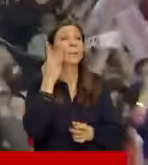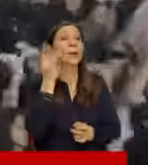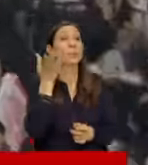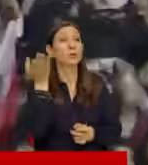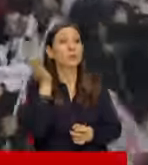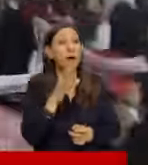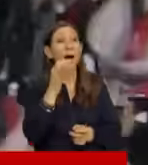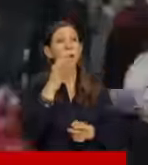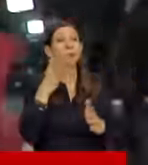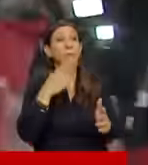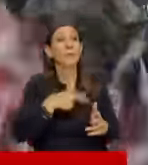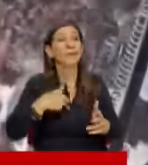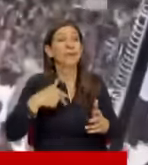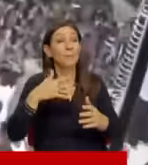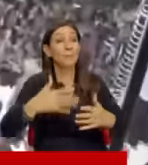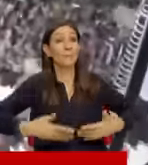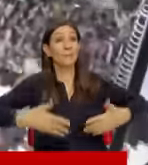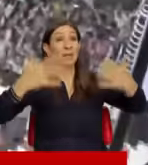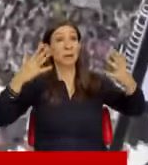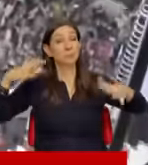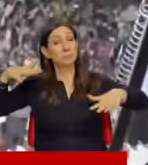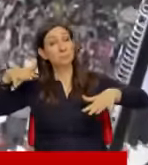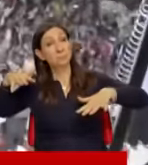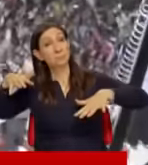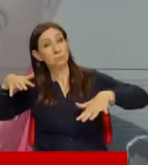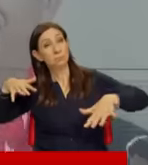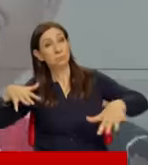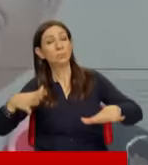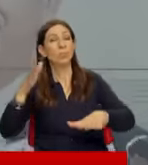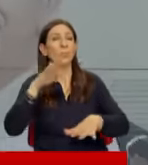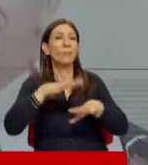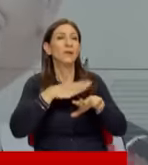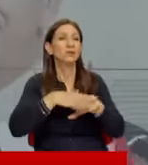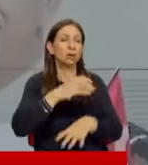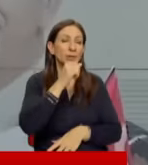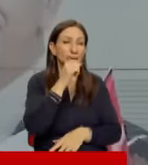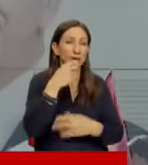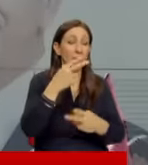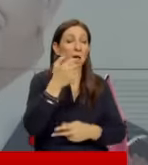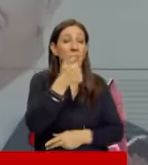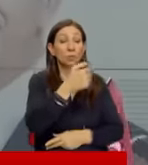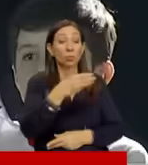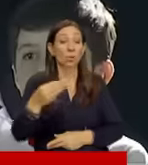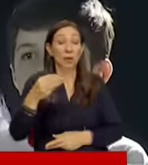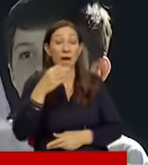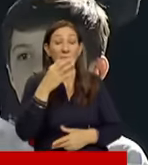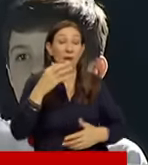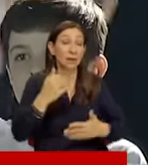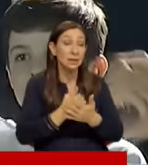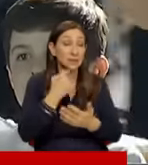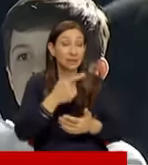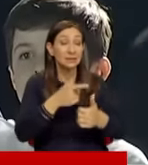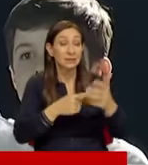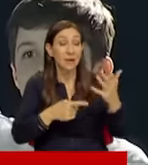olmasının ardından Ankara Büyükşehir Belediye Binası'nın önünde coşkulu kalabalığa seslendi Mansur Yavaş. 6 milyon Ankaralı kazandı derken